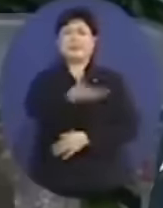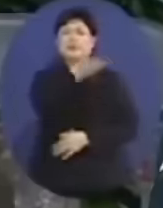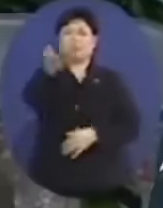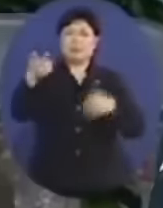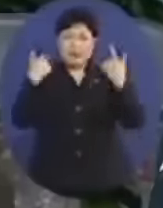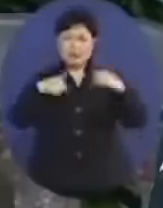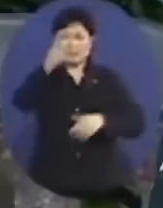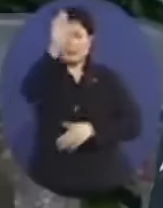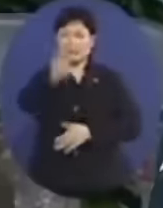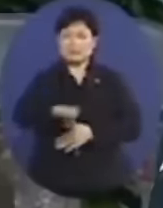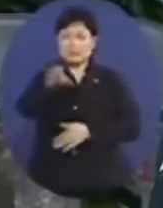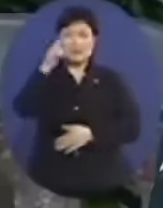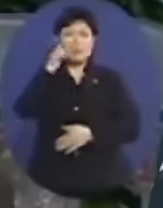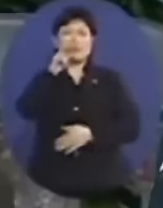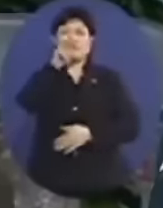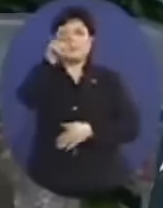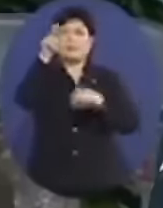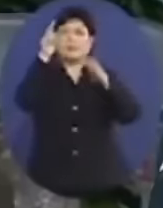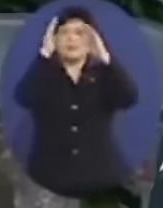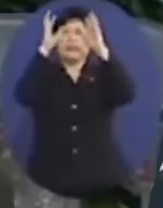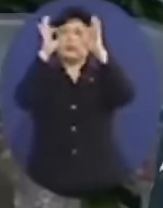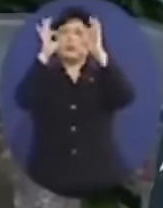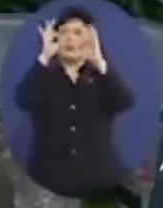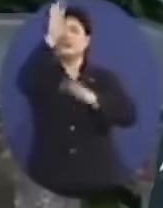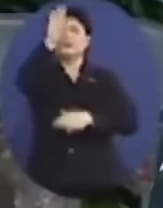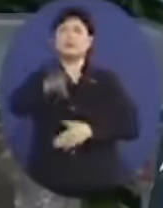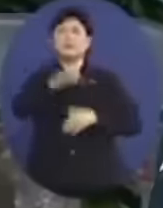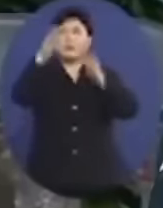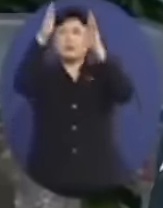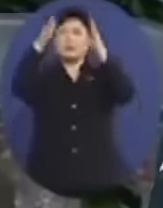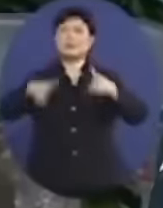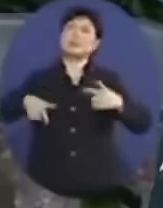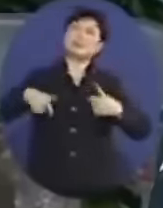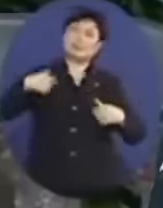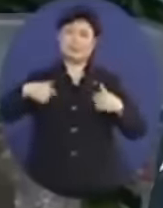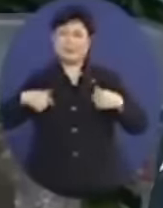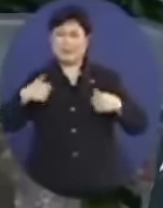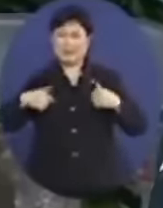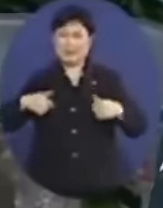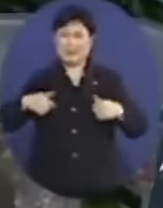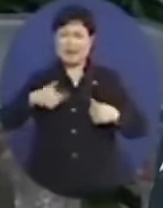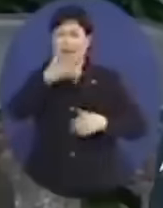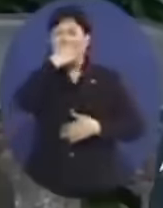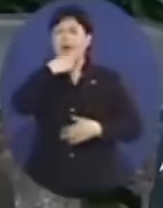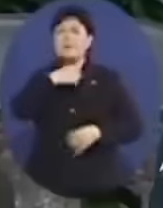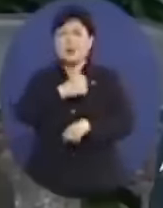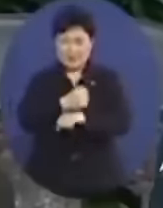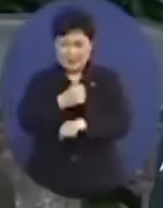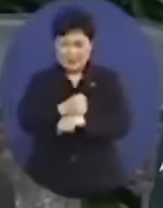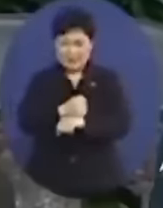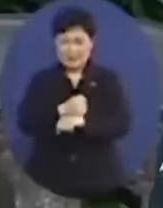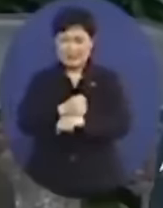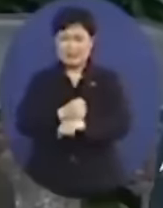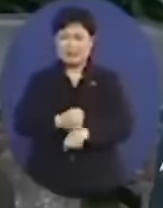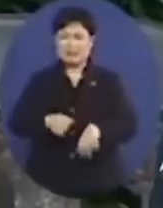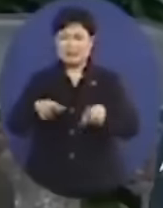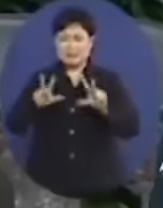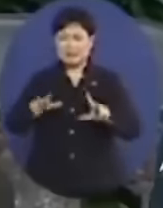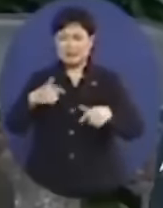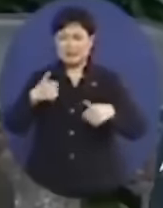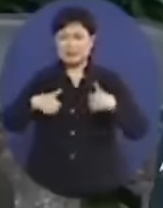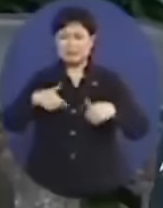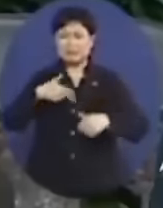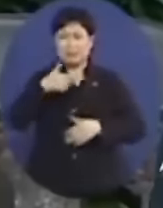항상 십자가를 바라보고 주님 십자가를 통해서 기쁩니다 아멘 행복합니다 아멘 현재 안 기쁘고